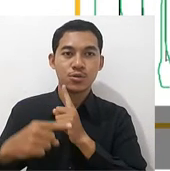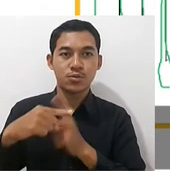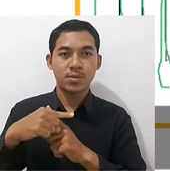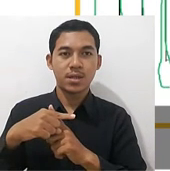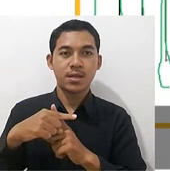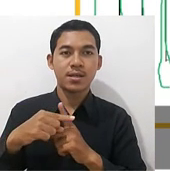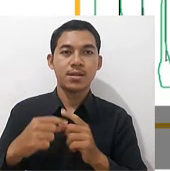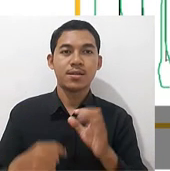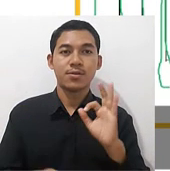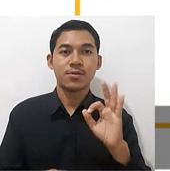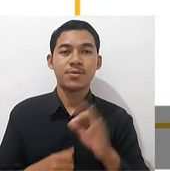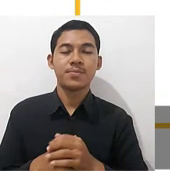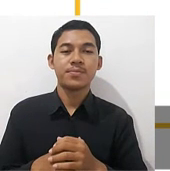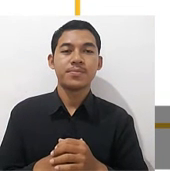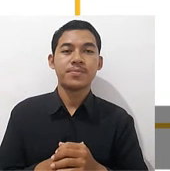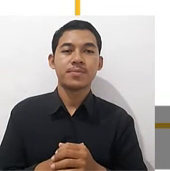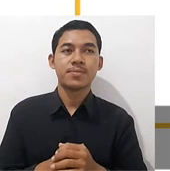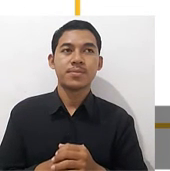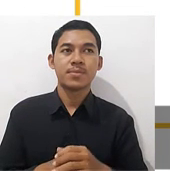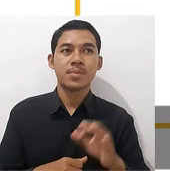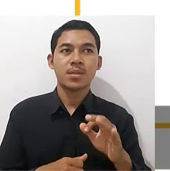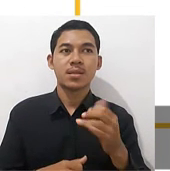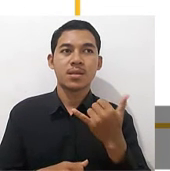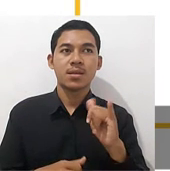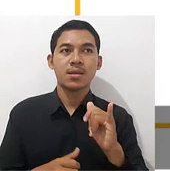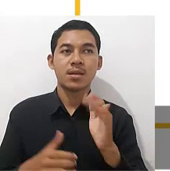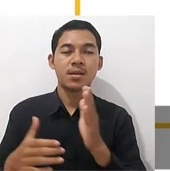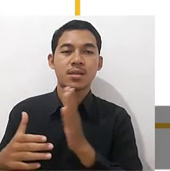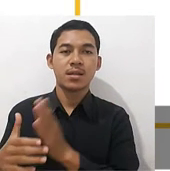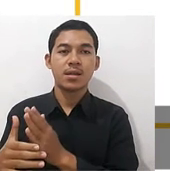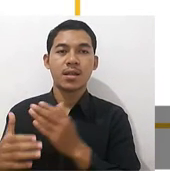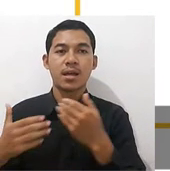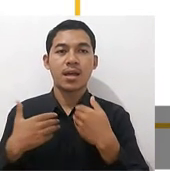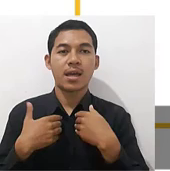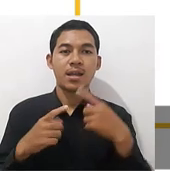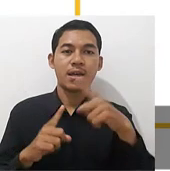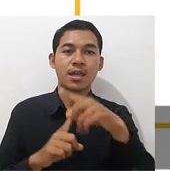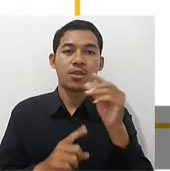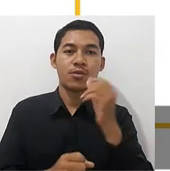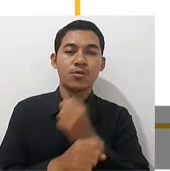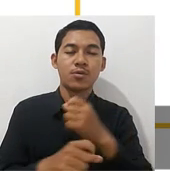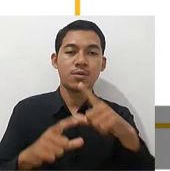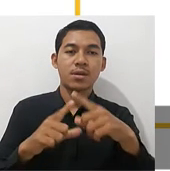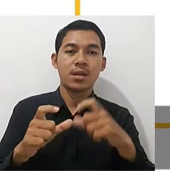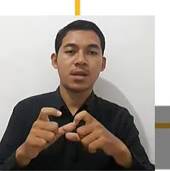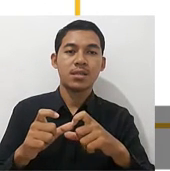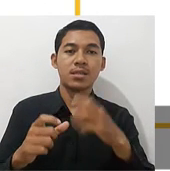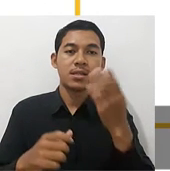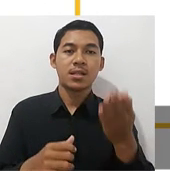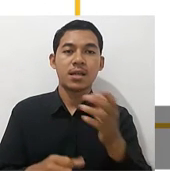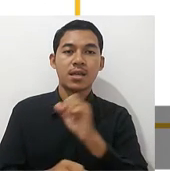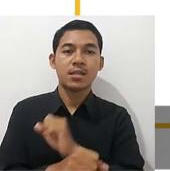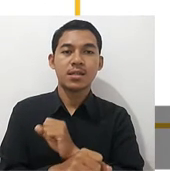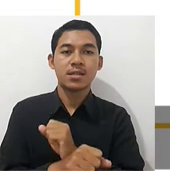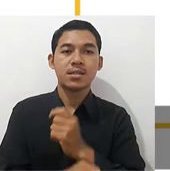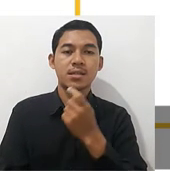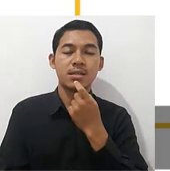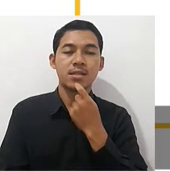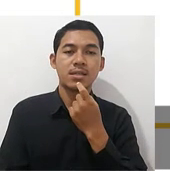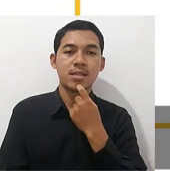jumlahkan. Oke. Nah, di sini yang terakhir ada tugas ya. Silakan dikerjakan